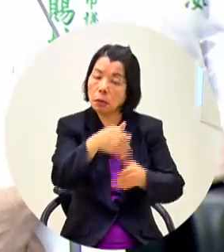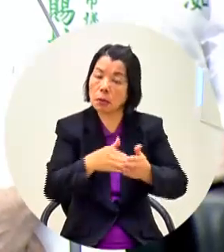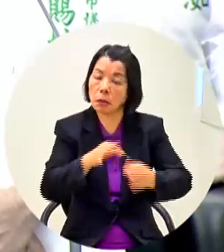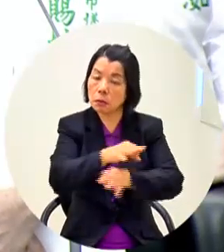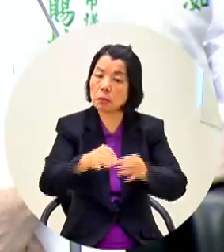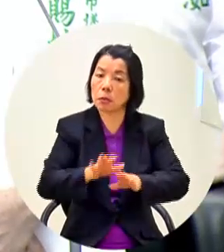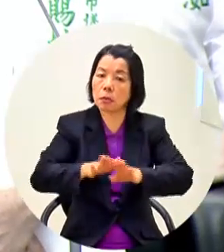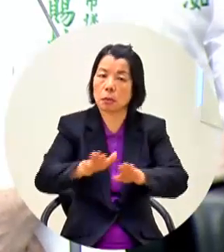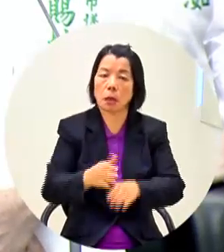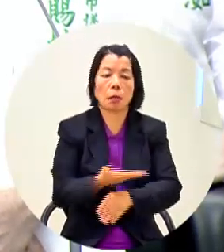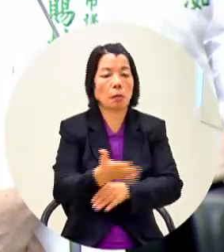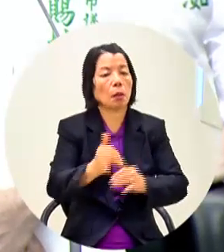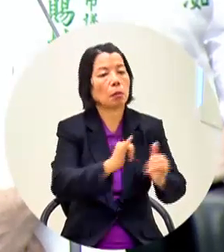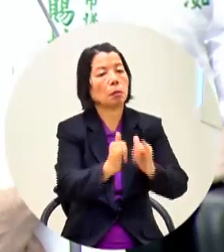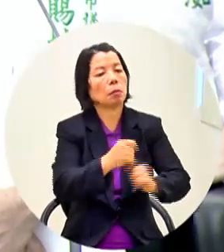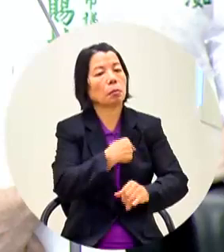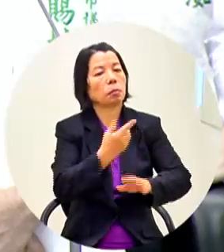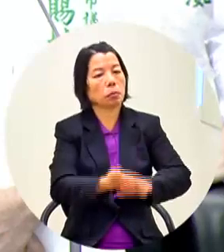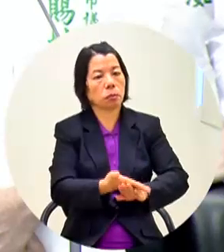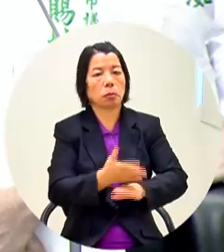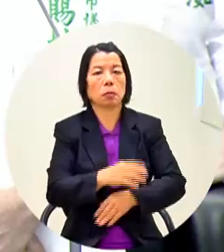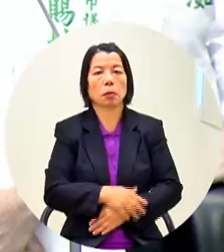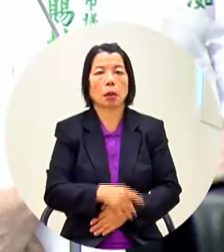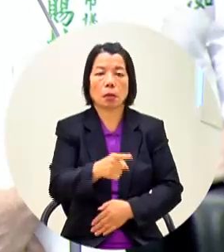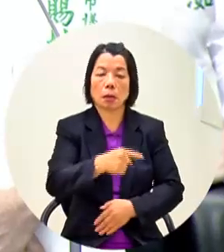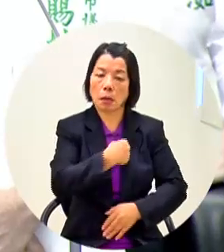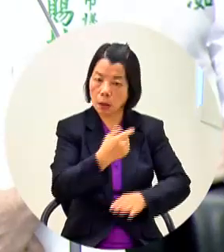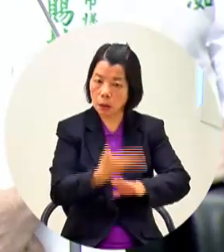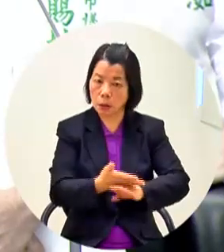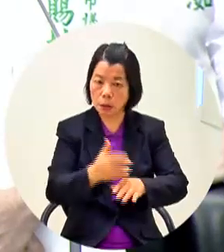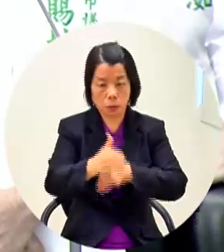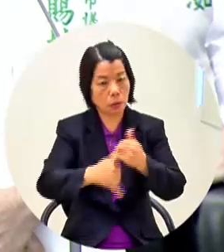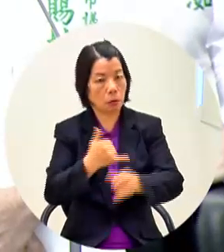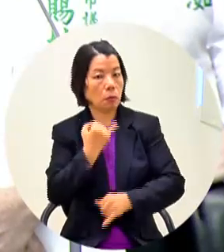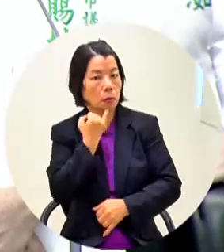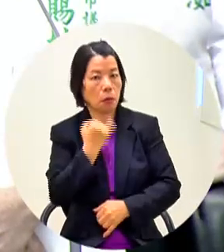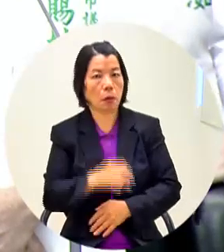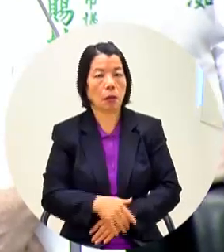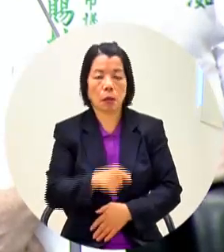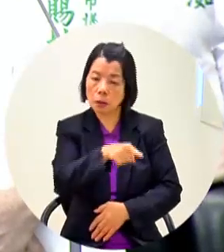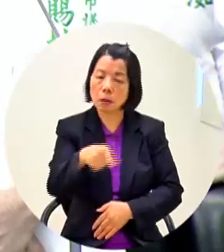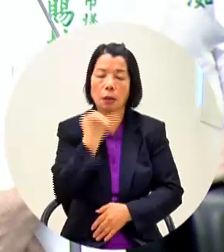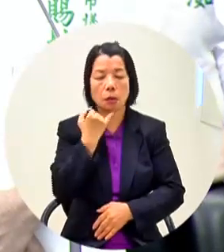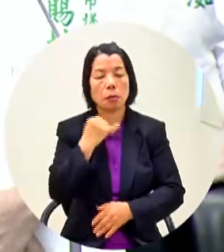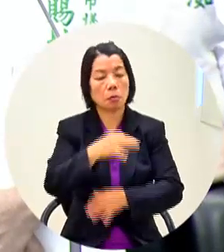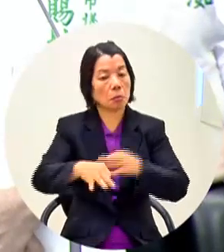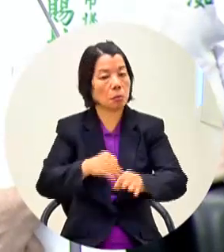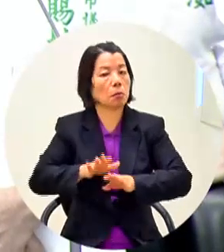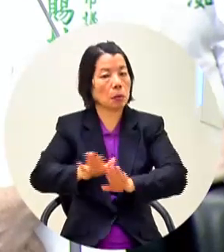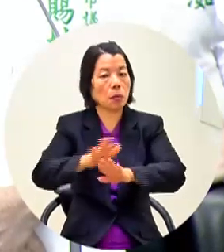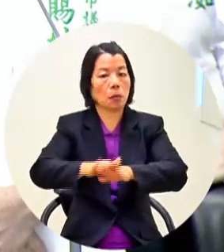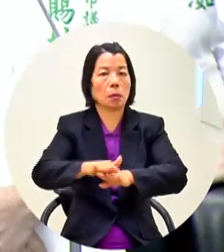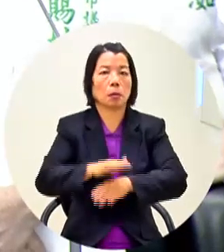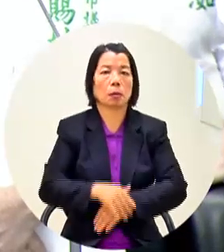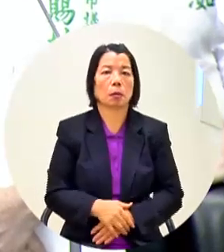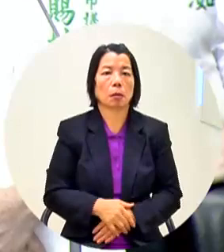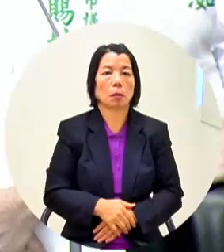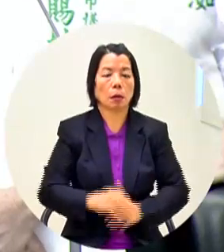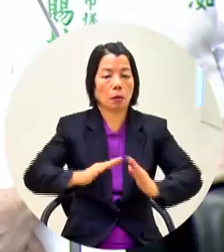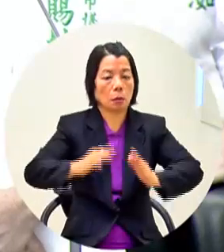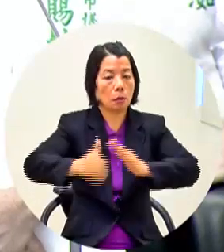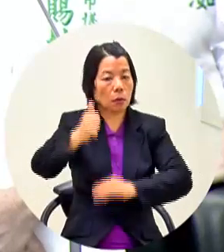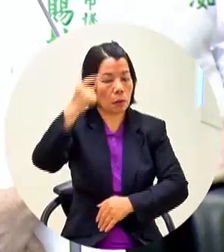要有市民可以安心吗？你有安心的生活，我们才有办法振兴嘛。我想这个市长你应该要